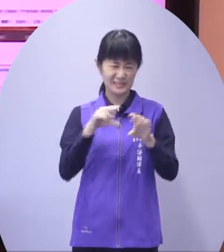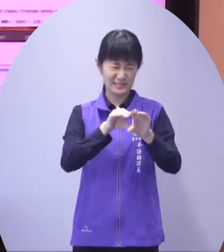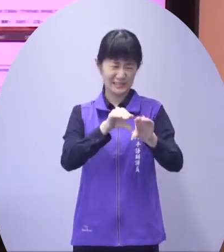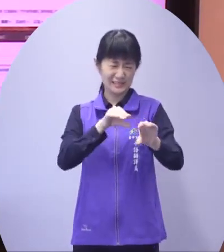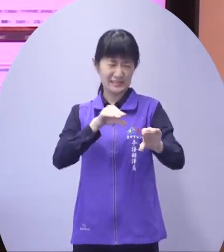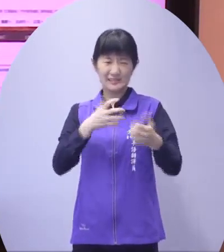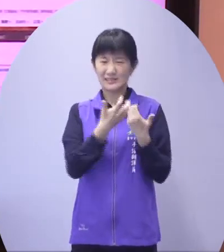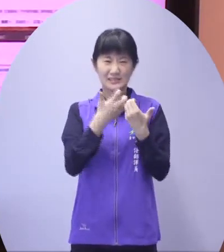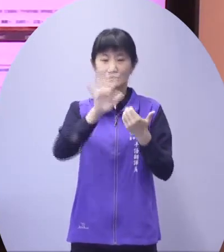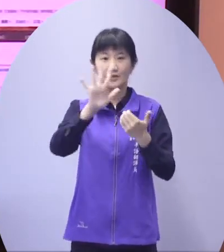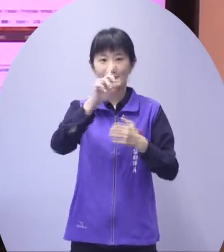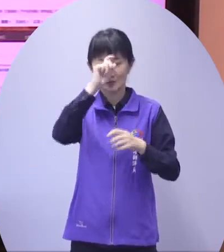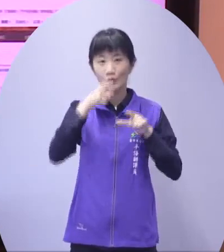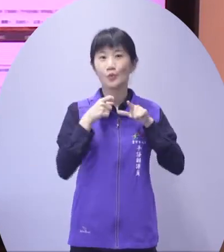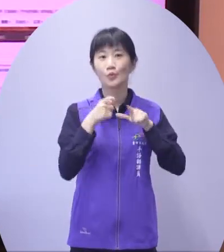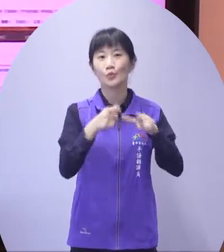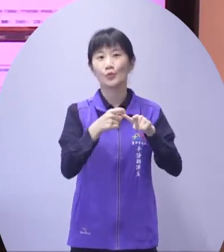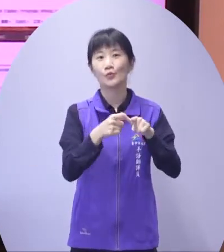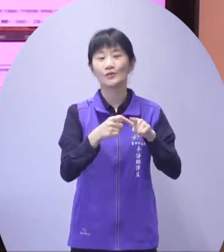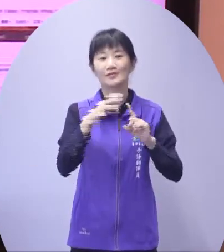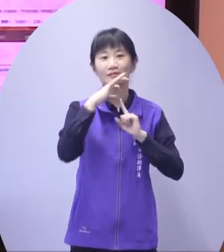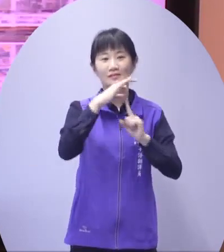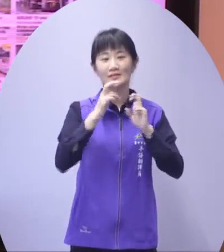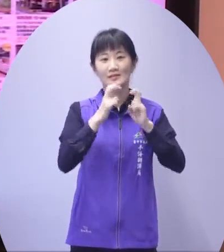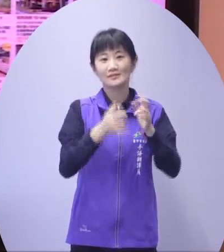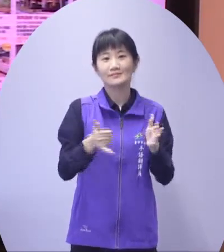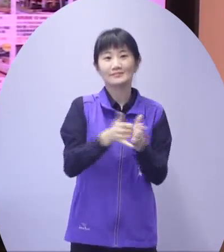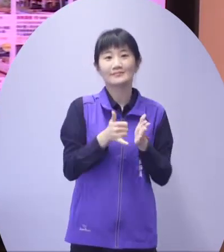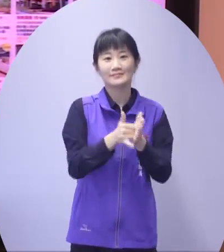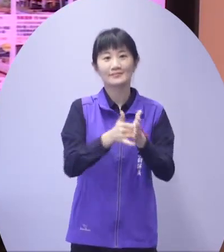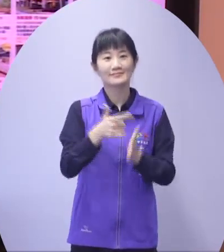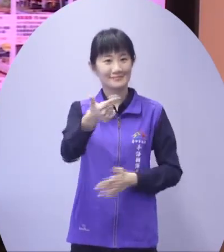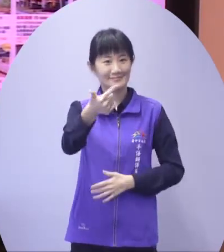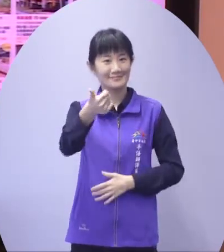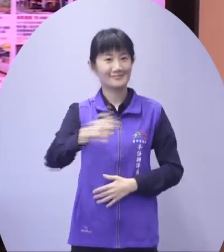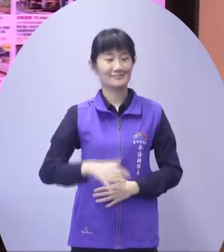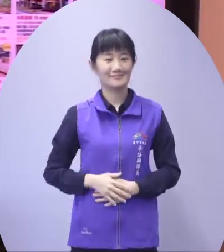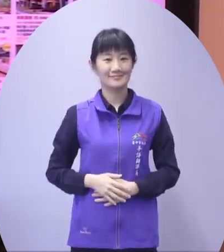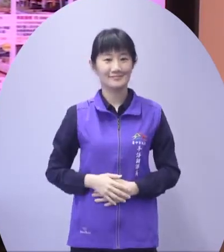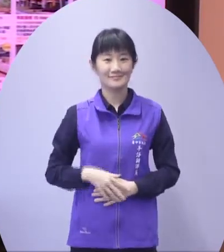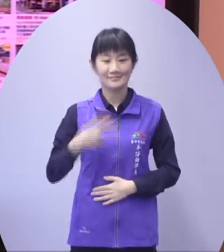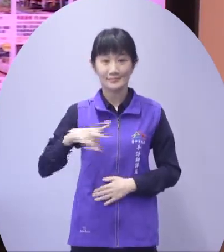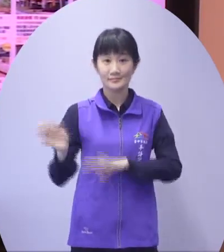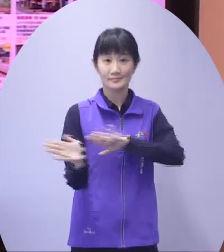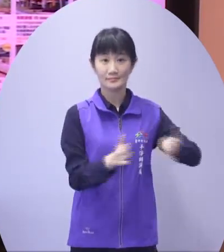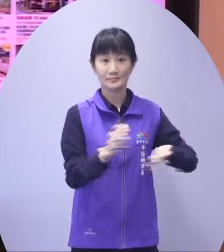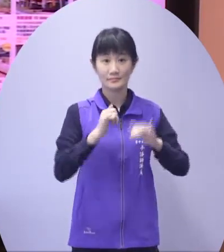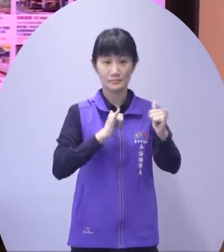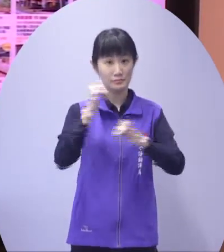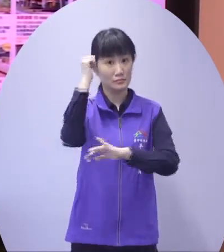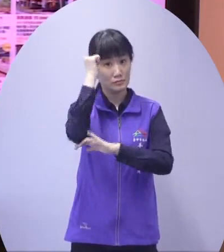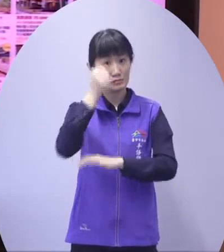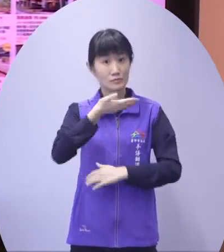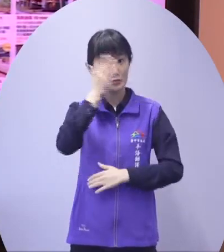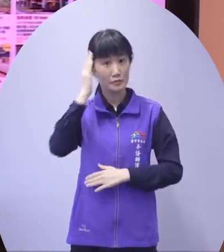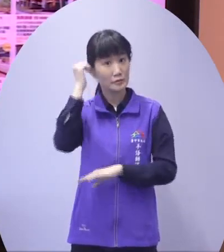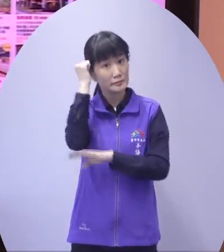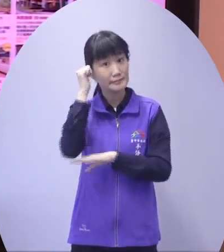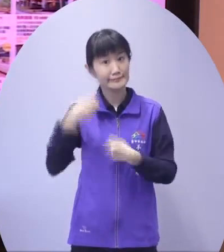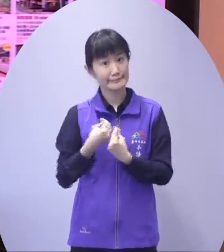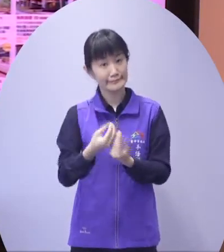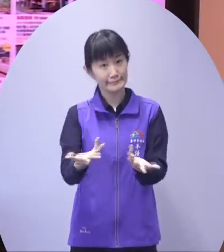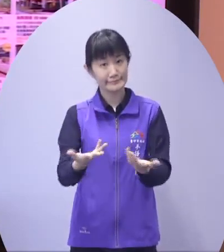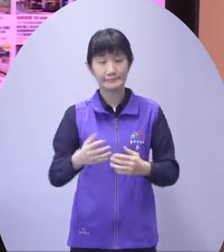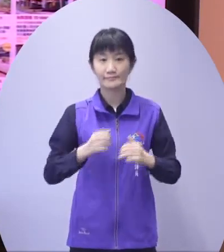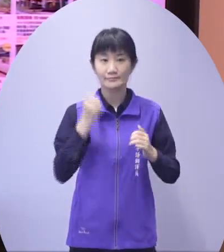搭乘大众运输工具会是比较恰当的选择。好，那在民宿协会的部分呢，台中的旅宿业对于新